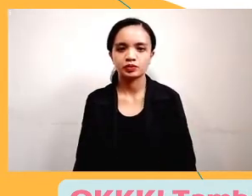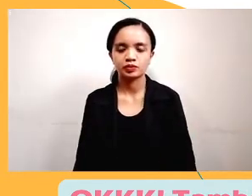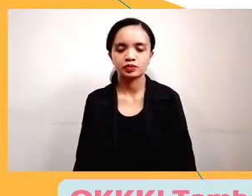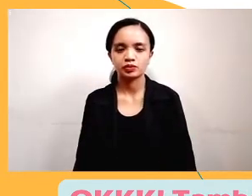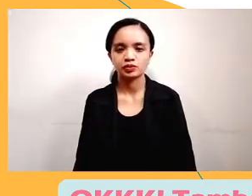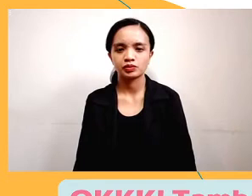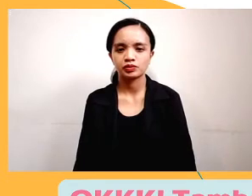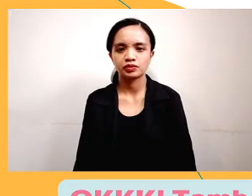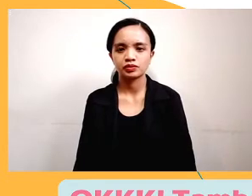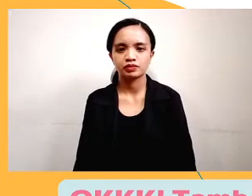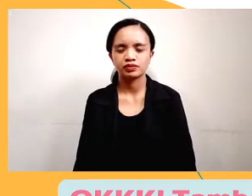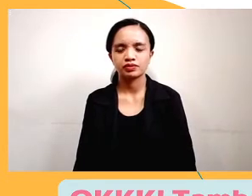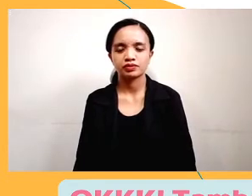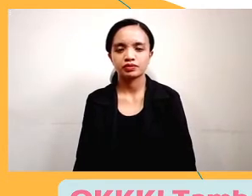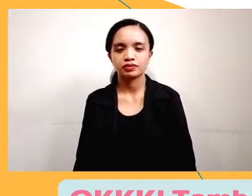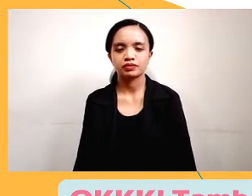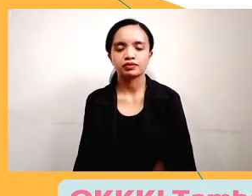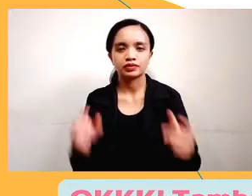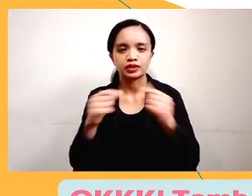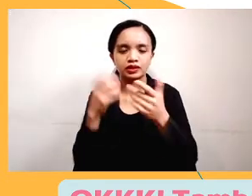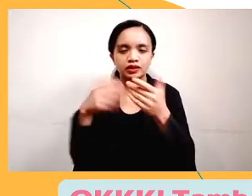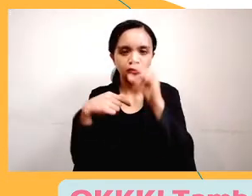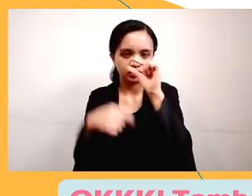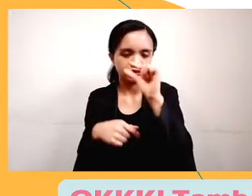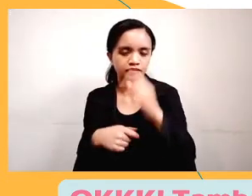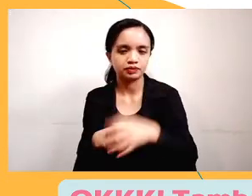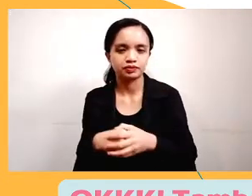Nice. Ayan, magkabunin na konti. And